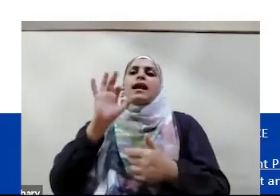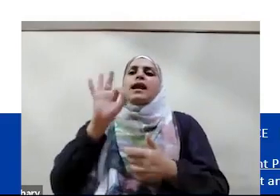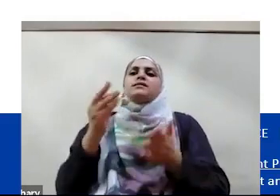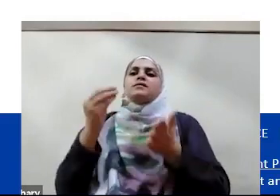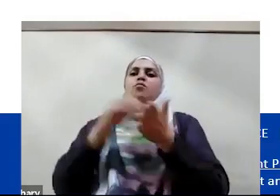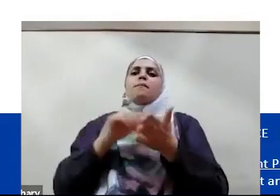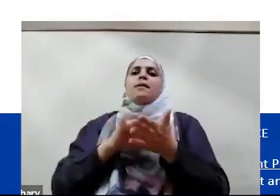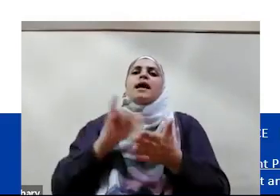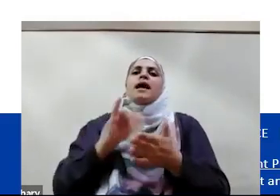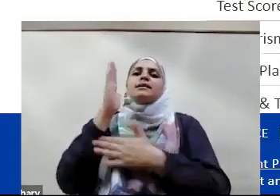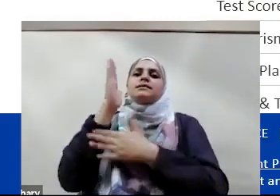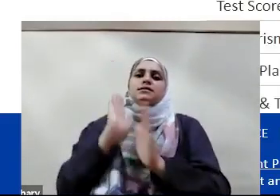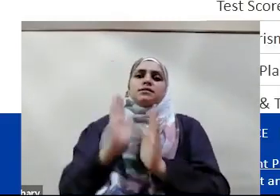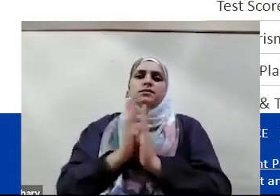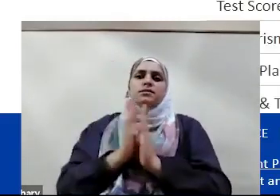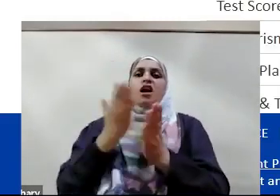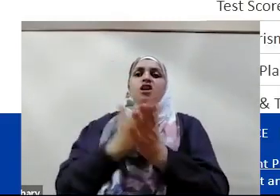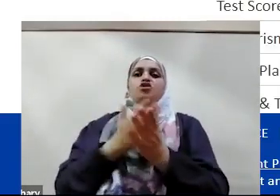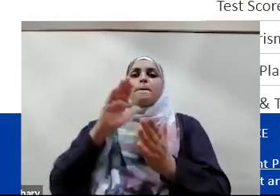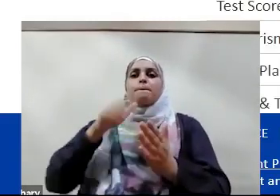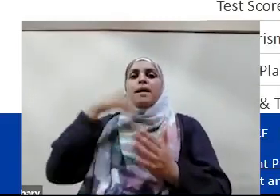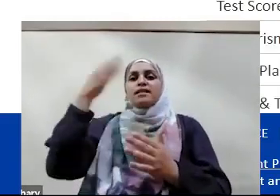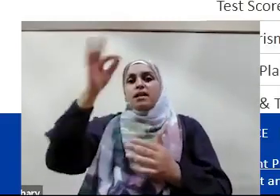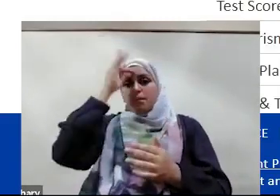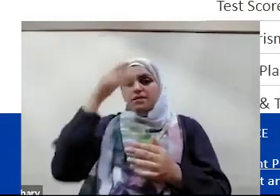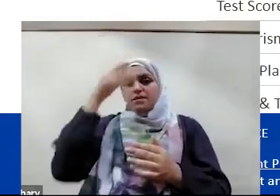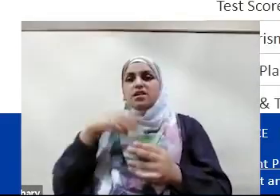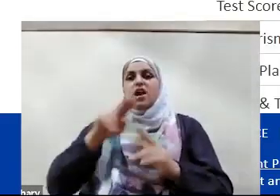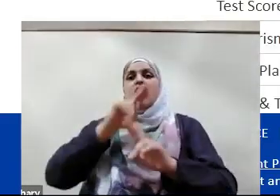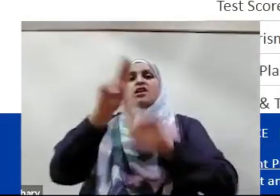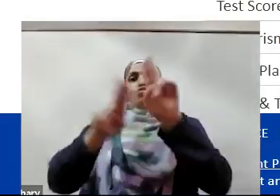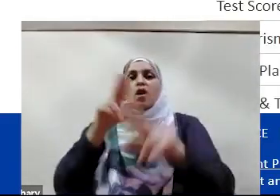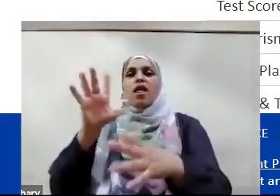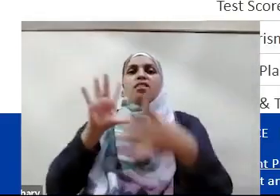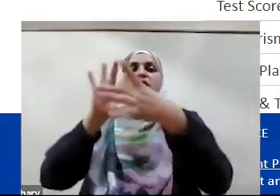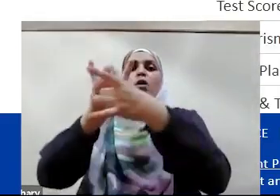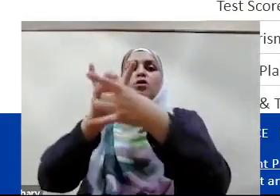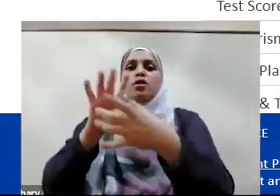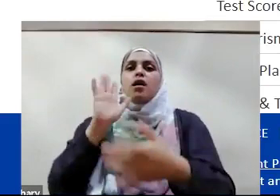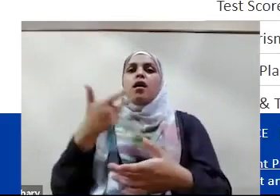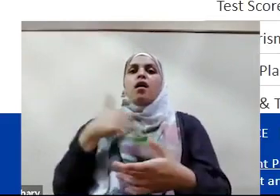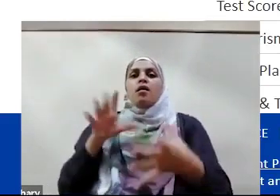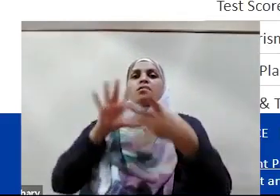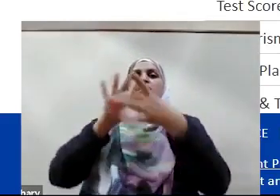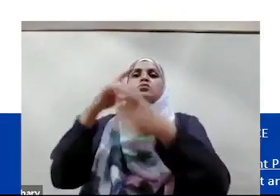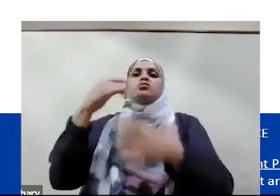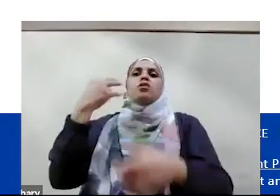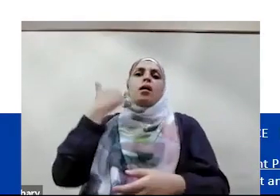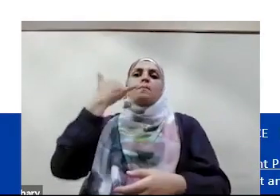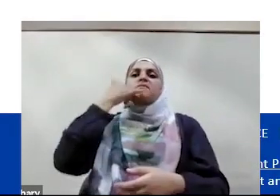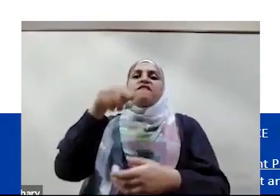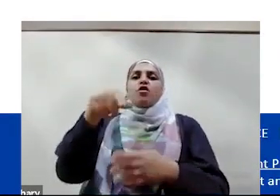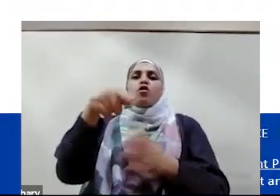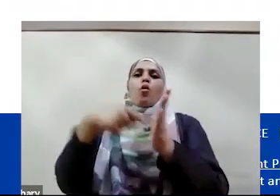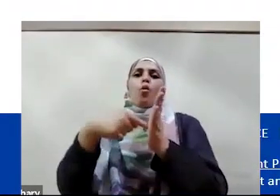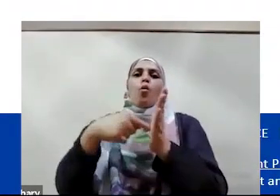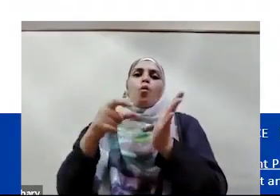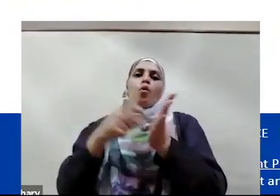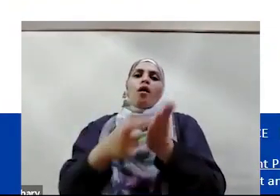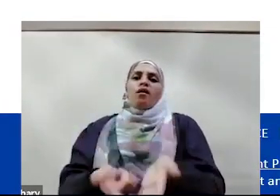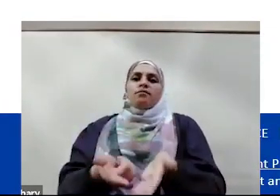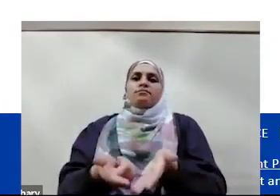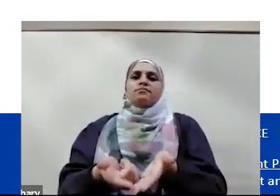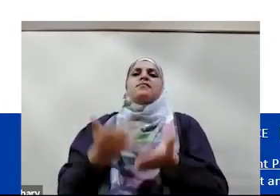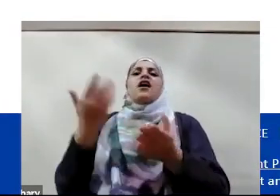بعد كده في اي مرحلة اما نيجي نتواصل معاكم احنا بنتواصل معاكم من خلال الرقم اللي في الابليكيشن ده. نفس الكلام